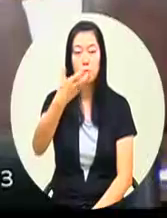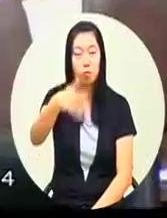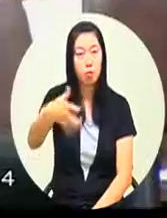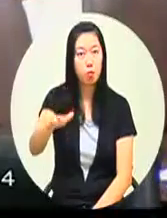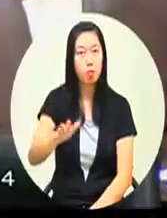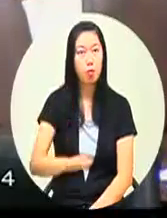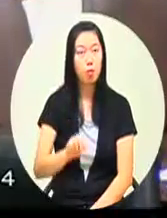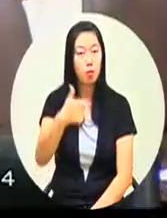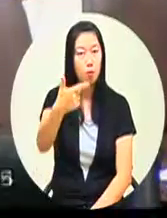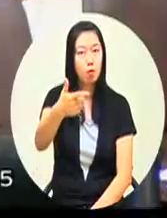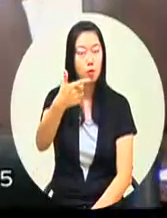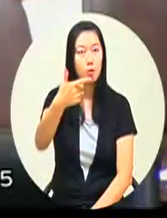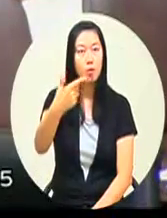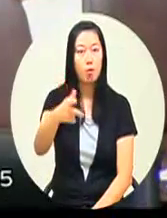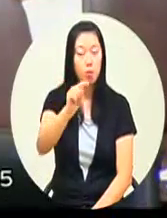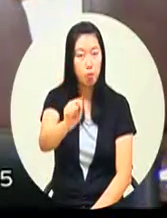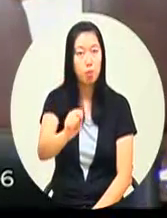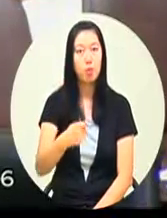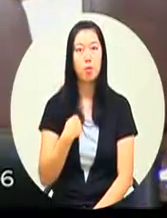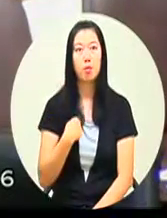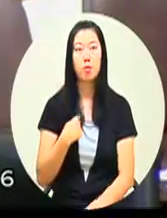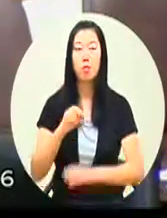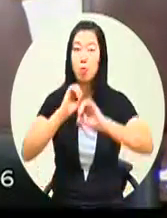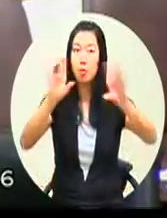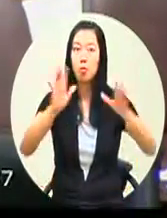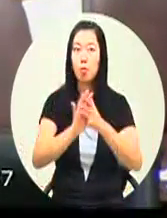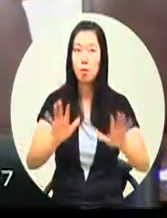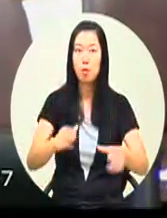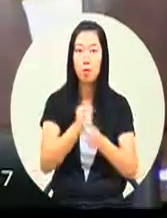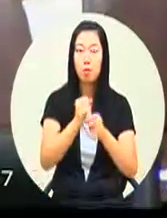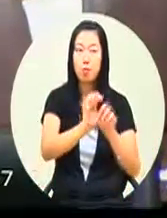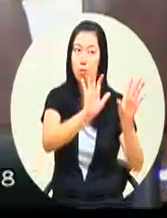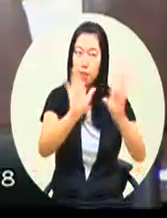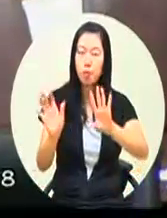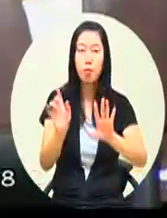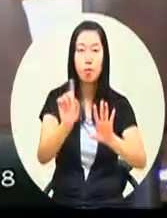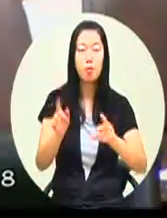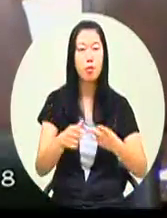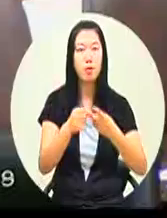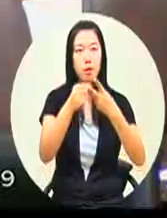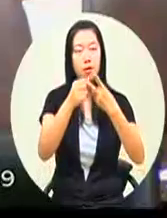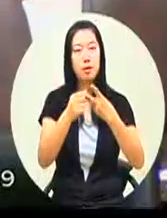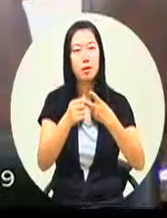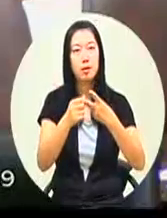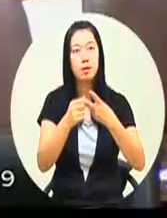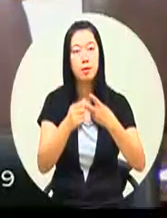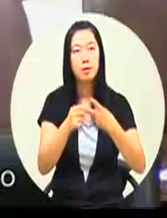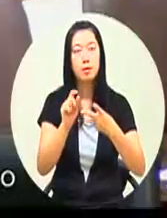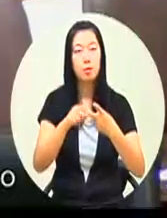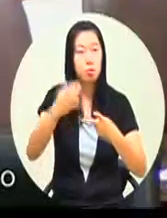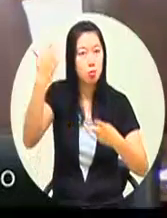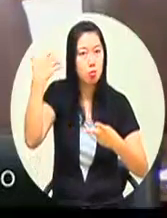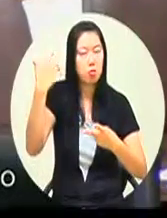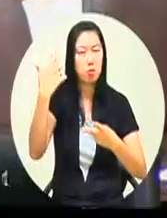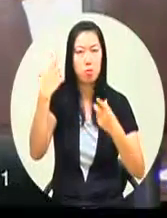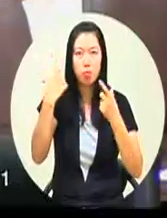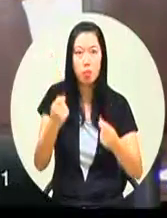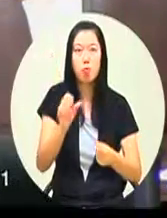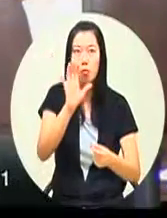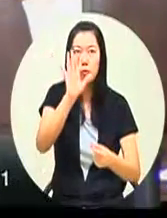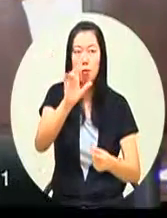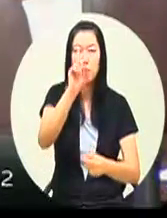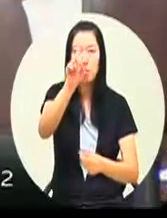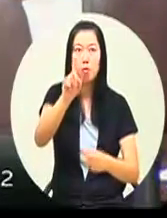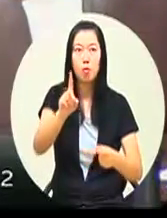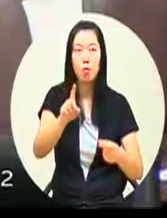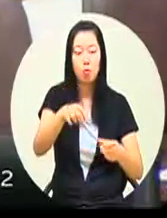是不是？那可不可以告诉我们那个进度现在如何？啊，第二个自以前本来就有个两口井是